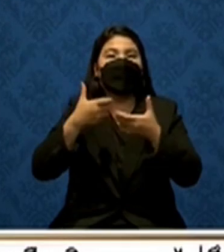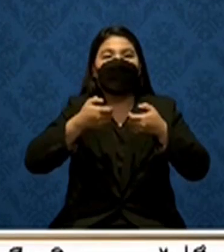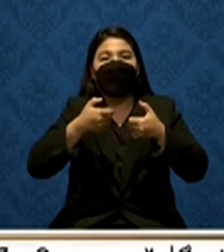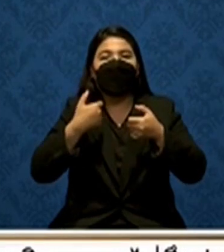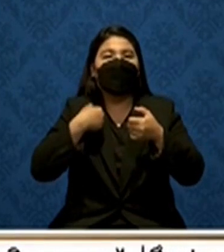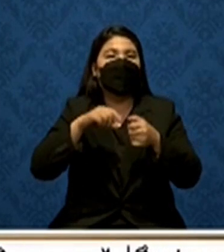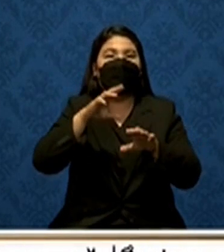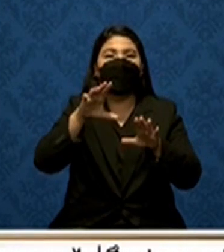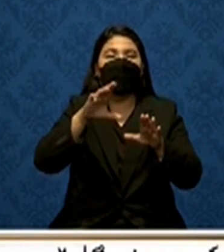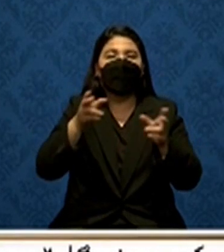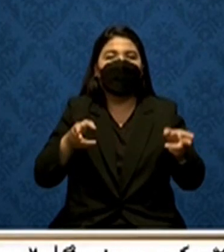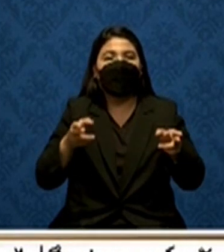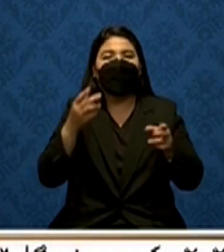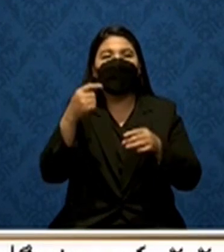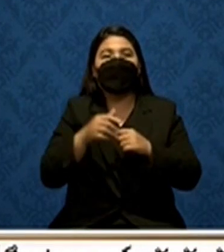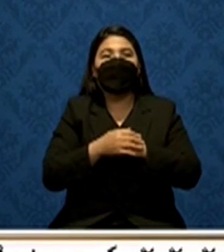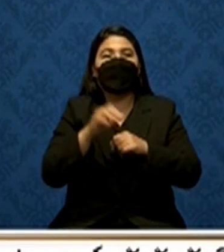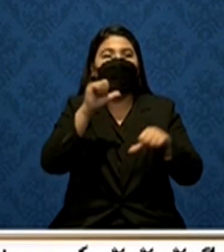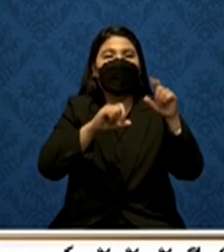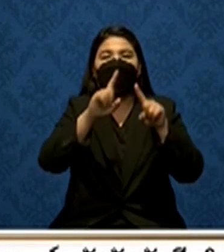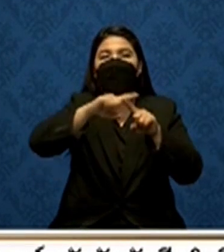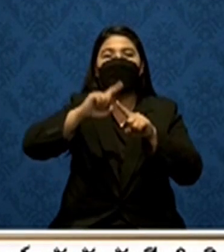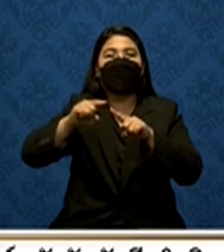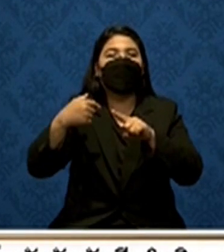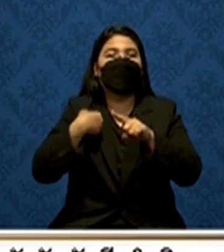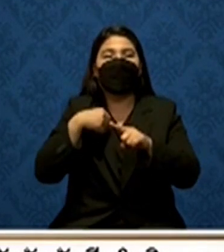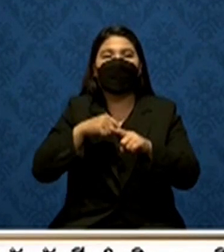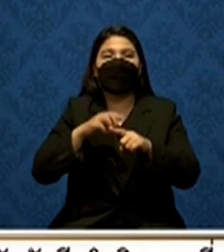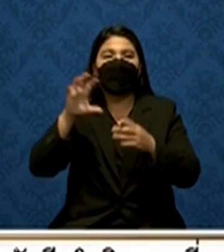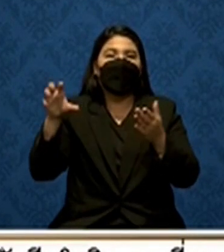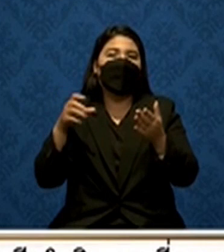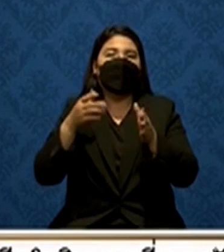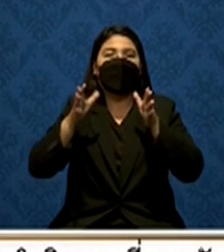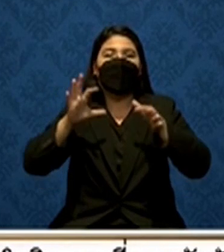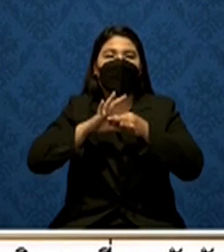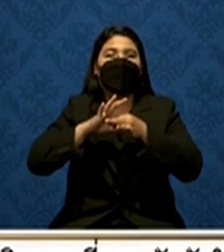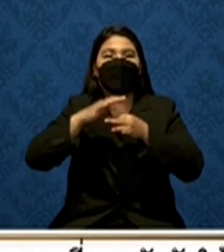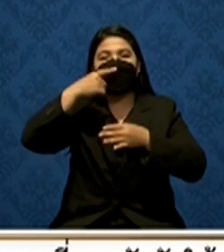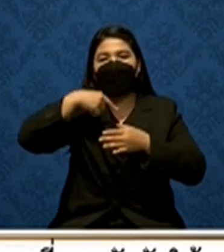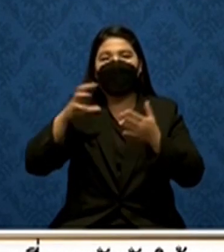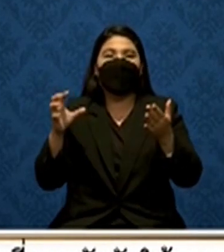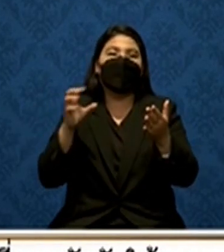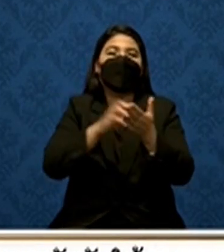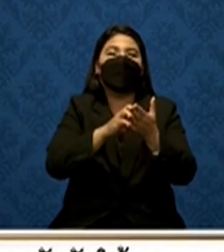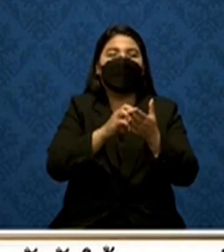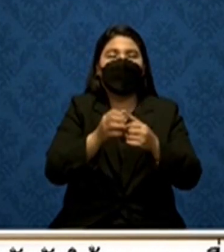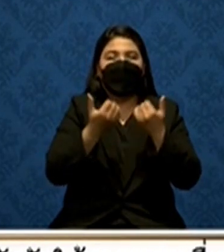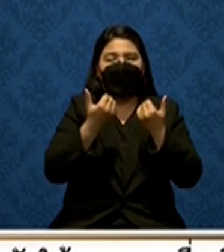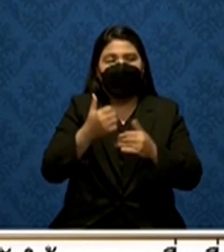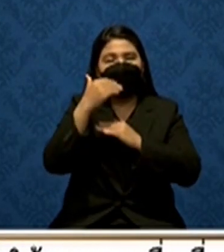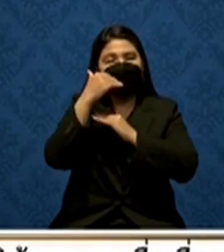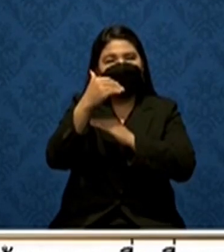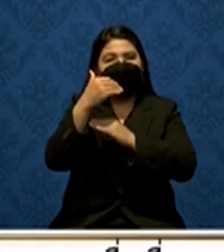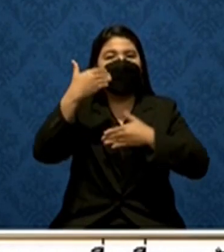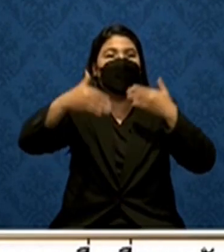่วาจะเป็น Animation ต่ๆทั้งหมดนี้ต้องใส่ความเป็ไทยเขาไปใส่ Soft Power เข้าไปแล้วกกำหนดไ้ 3